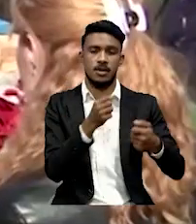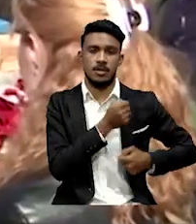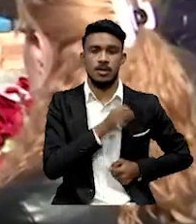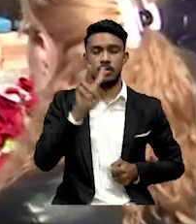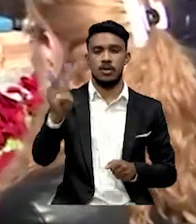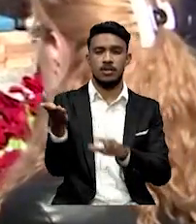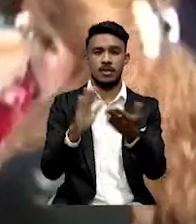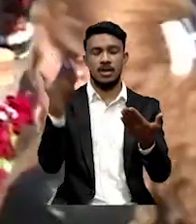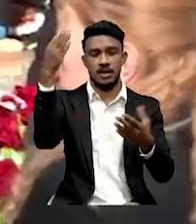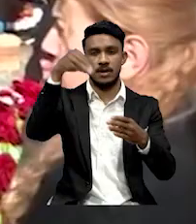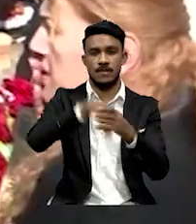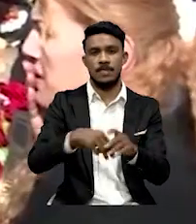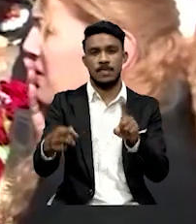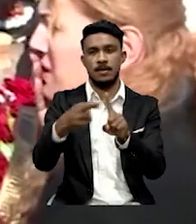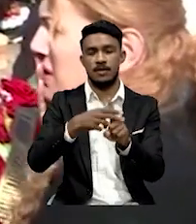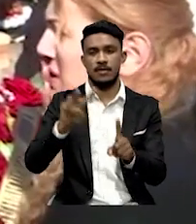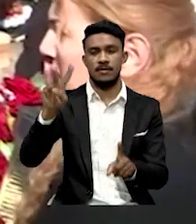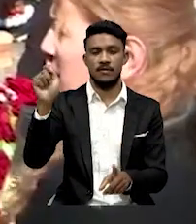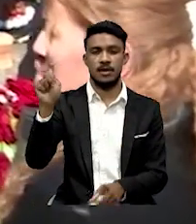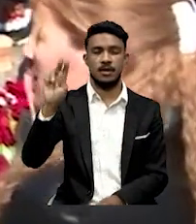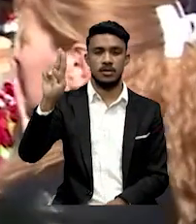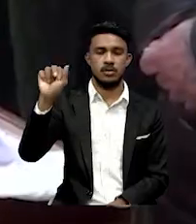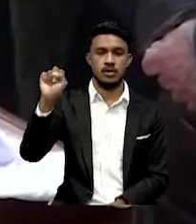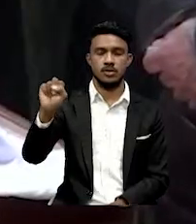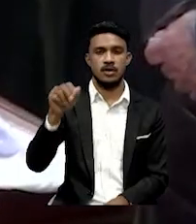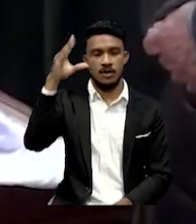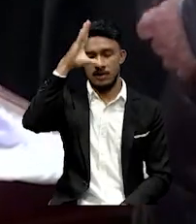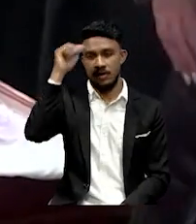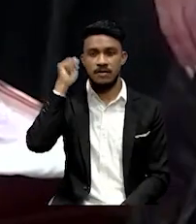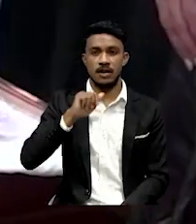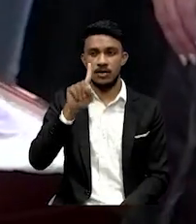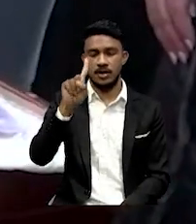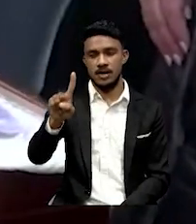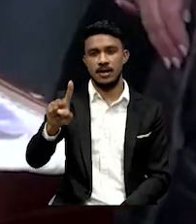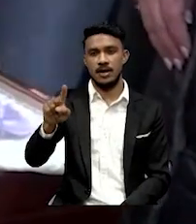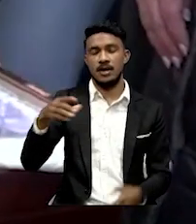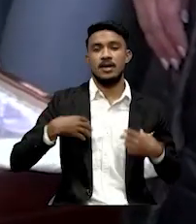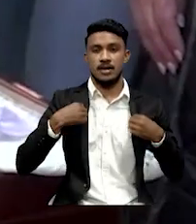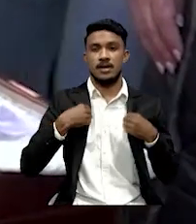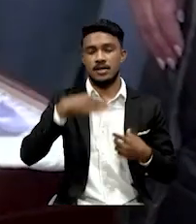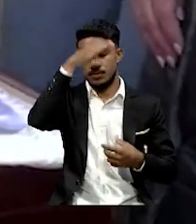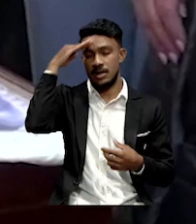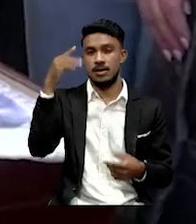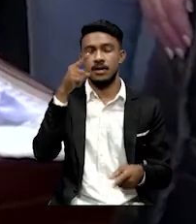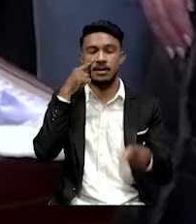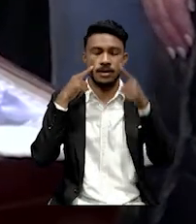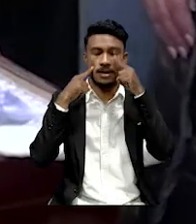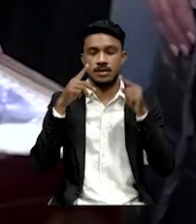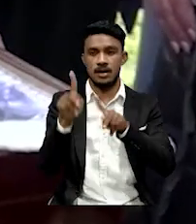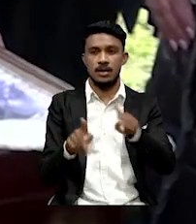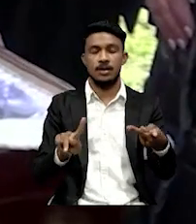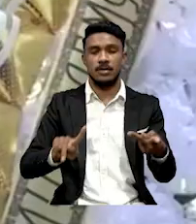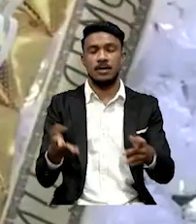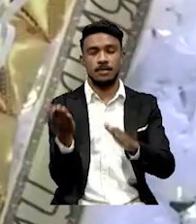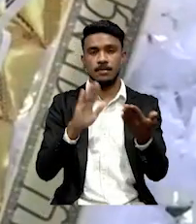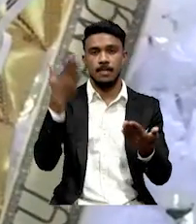no akoi ia semiteru Vatusnoi. Ia feto ida hatais metan tanis hudi rei soldado nebe mate tobe hela ia kai